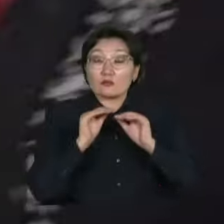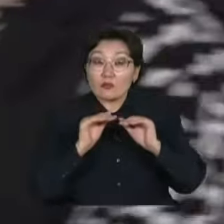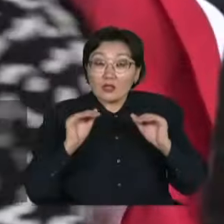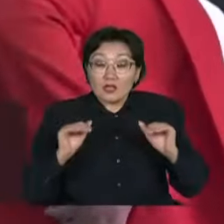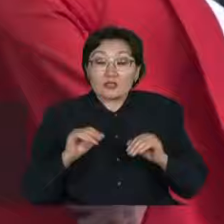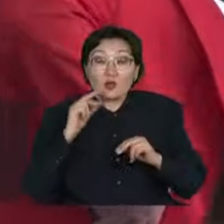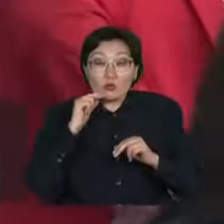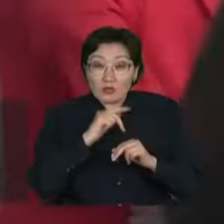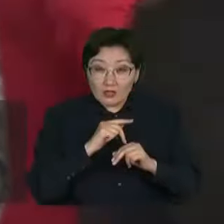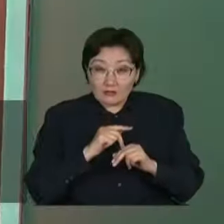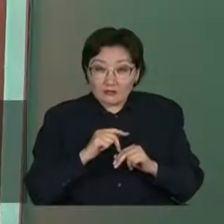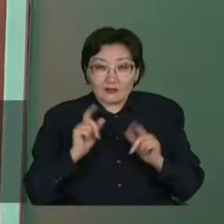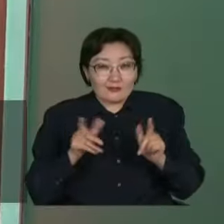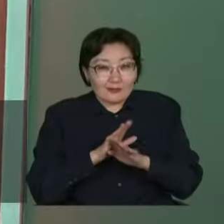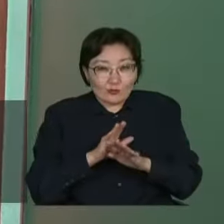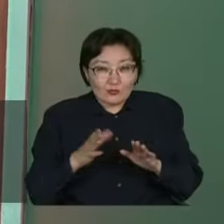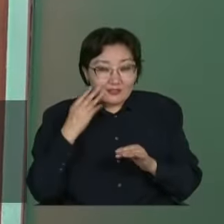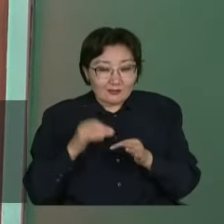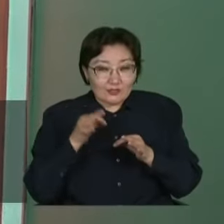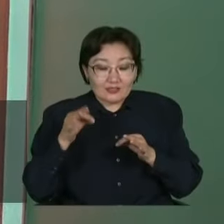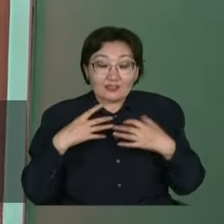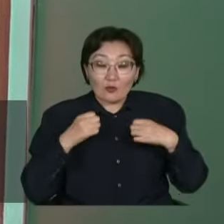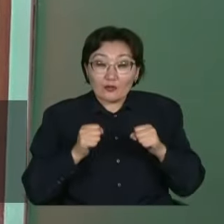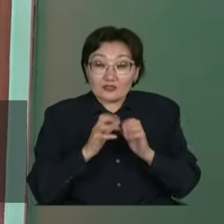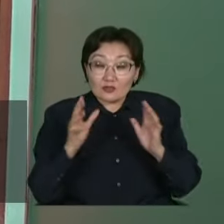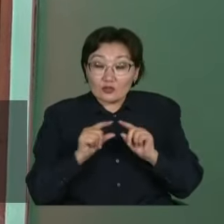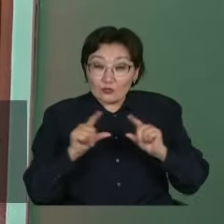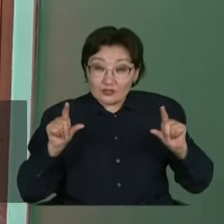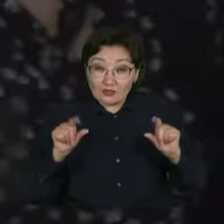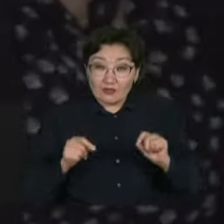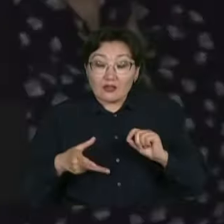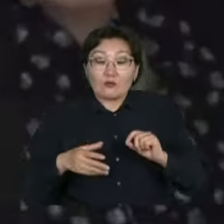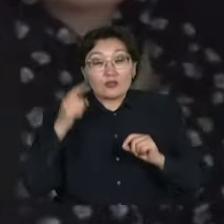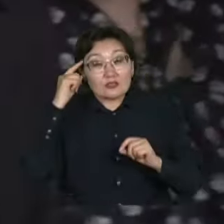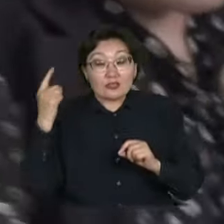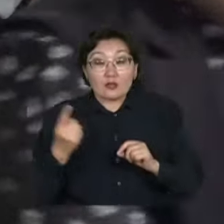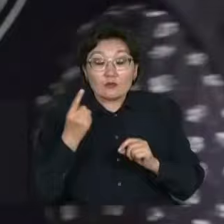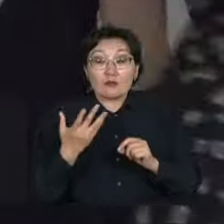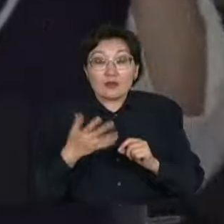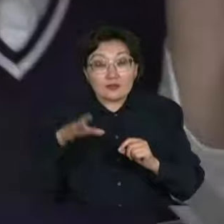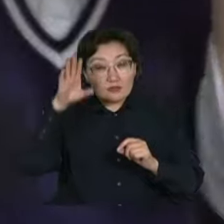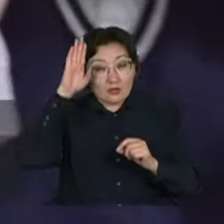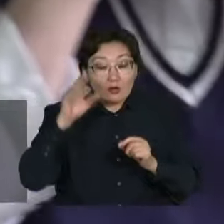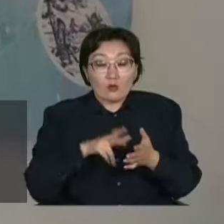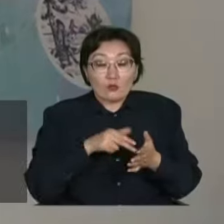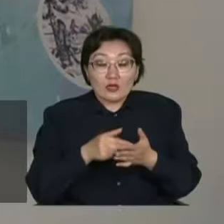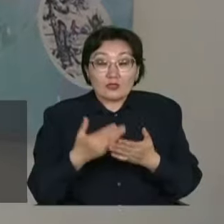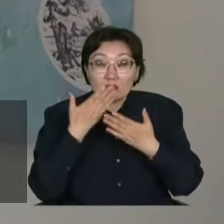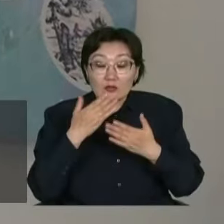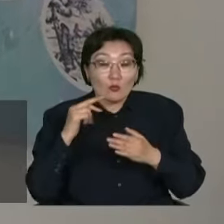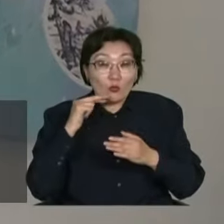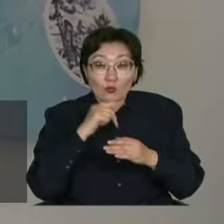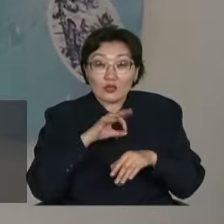уланған мойындағысы келмейтін сыңайлы. Ал Алматы облыстық денсаулық сақтау басқармасы бас айналған 5 оқушыға да бояу иісінен улану